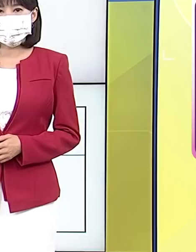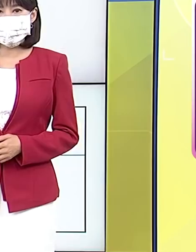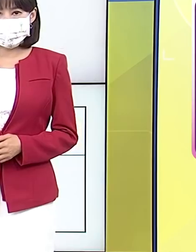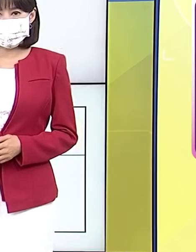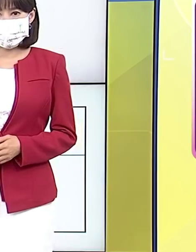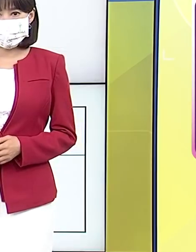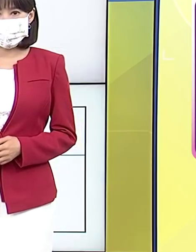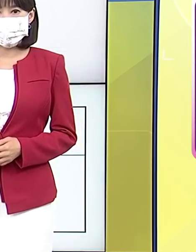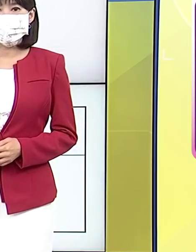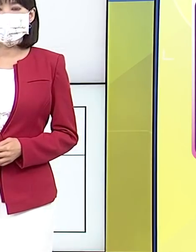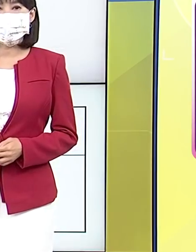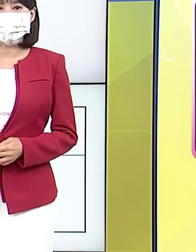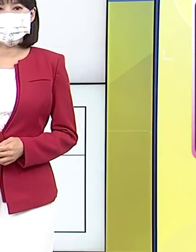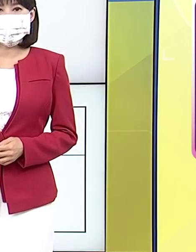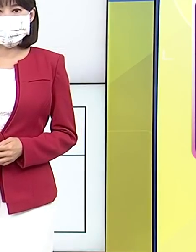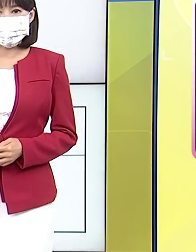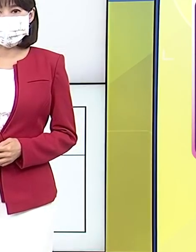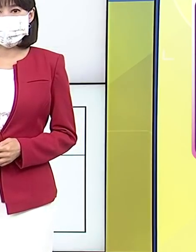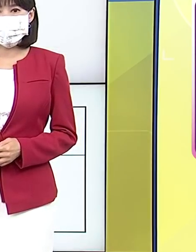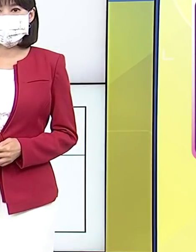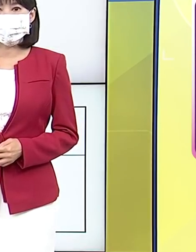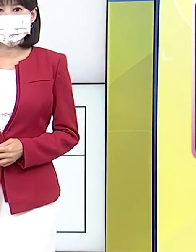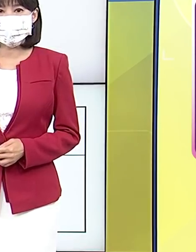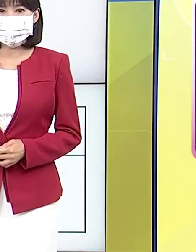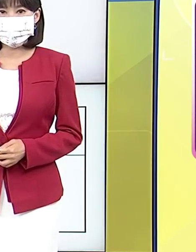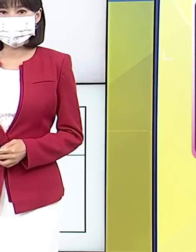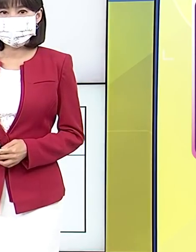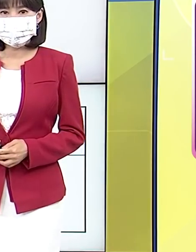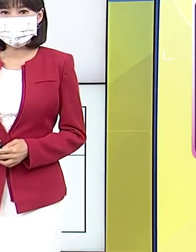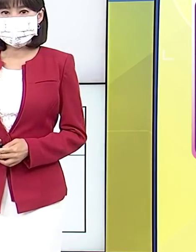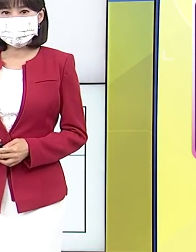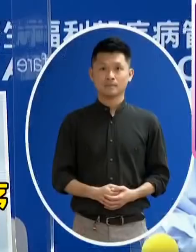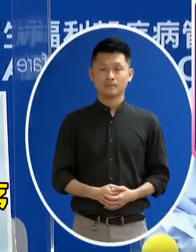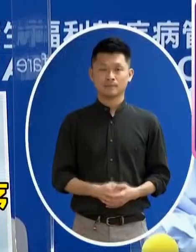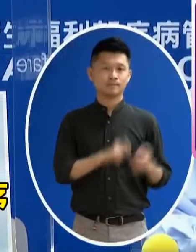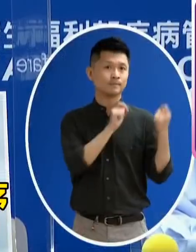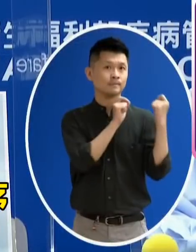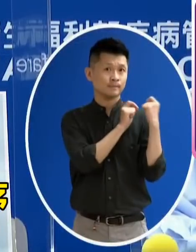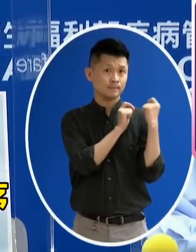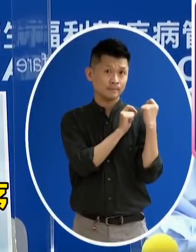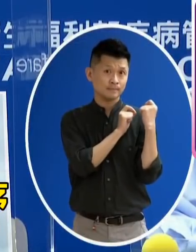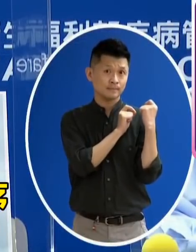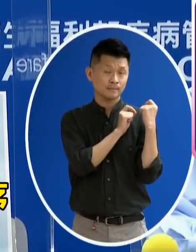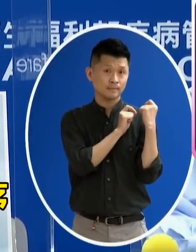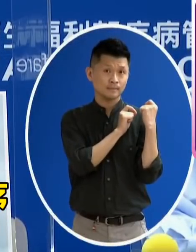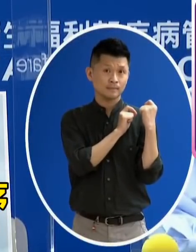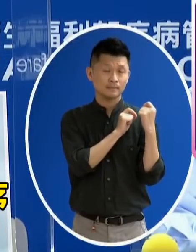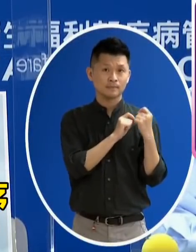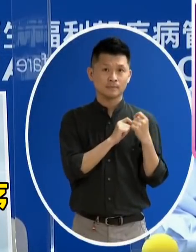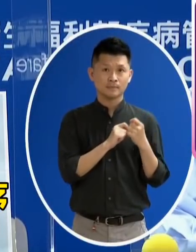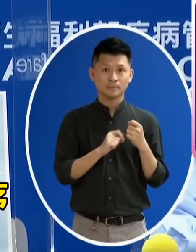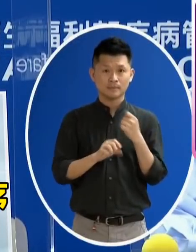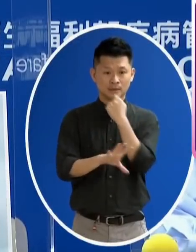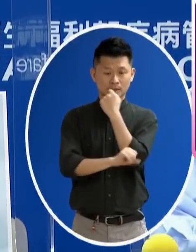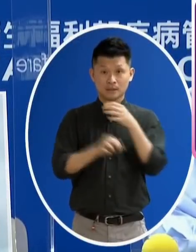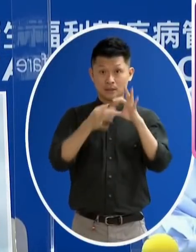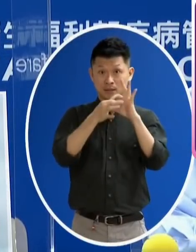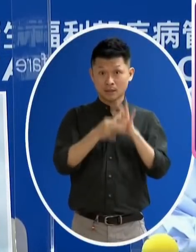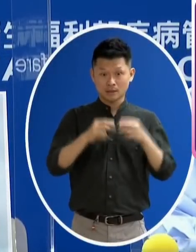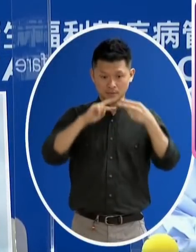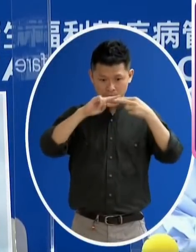在检疫期满之内都要进行 PCR 的检测。 好，最近的基因的定序，